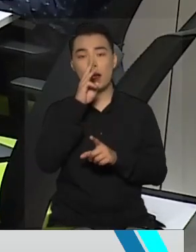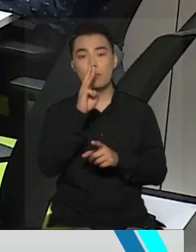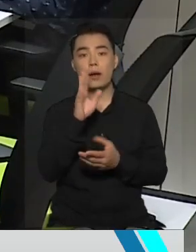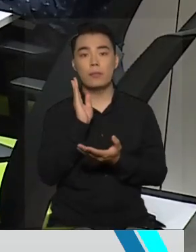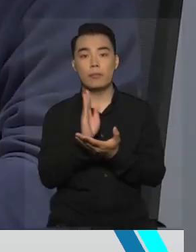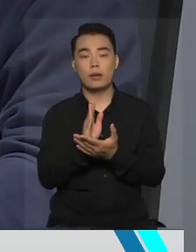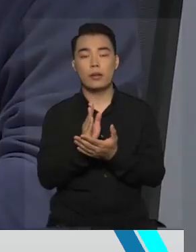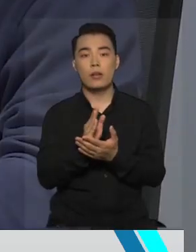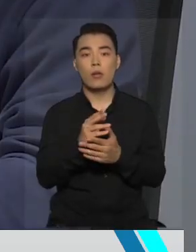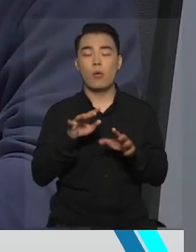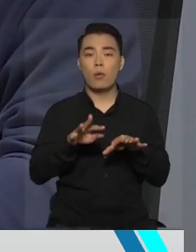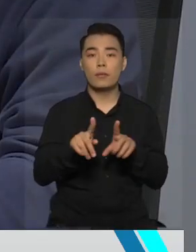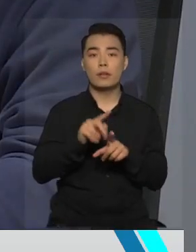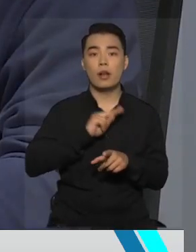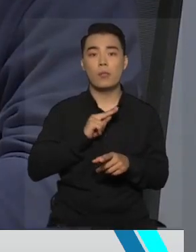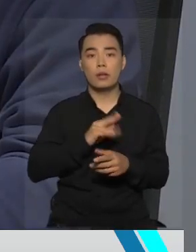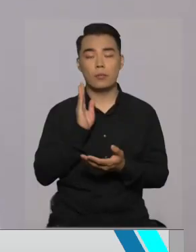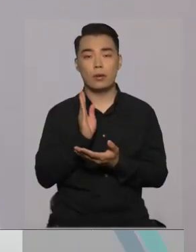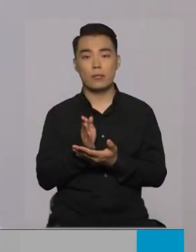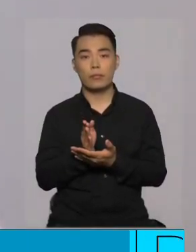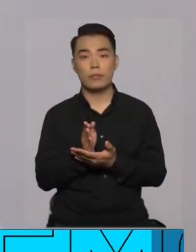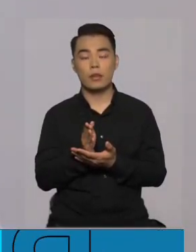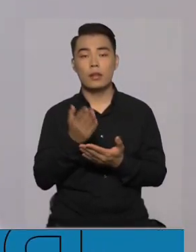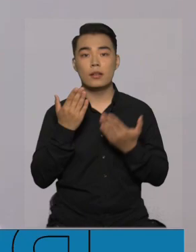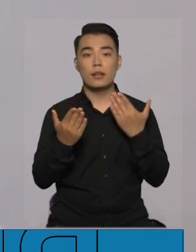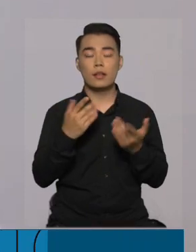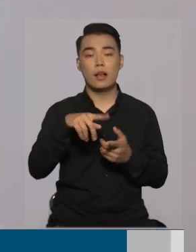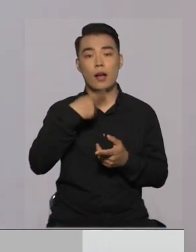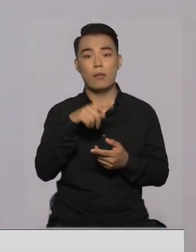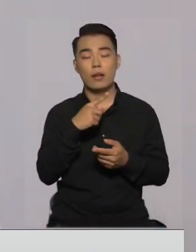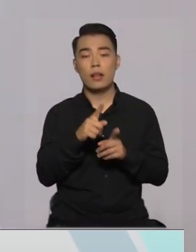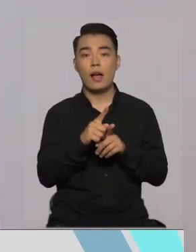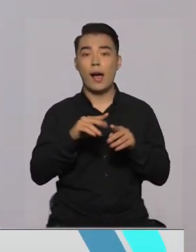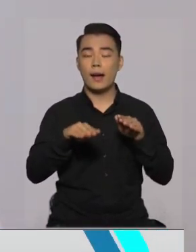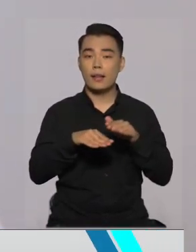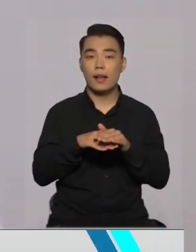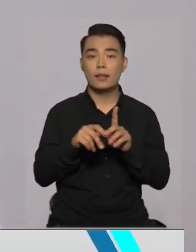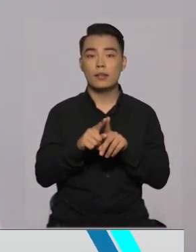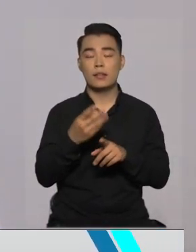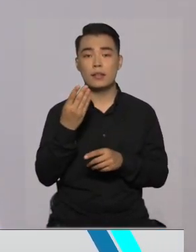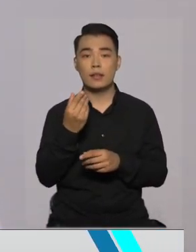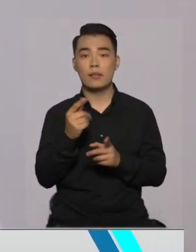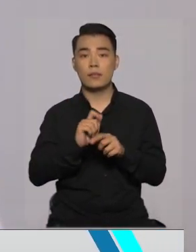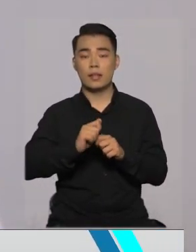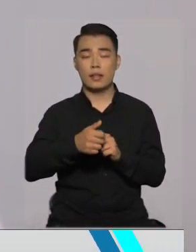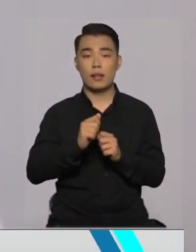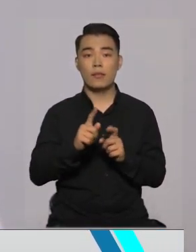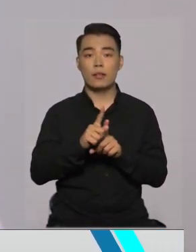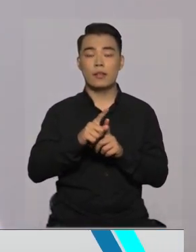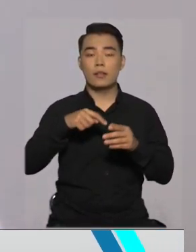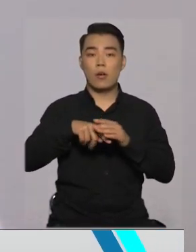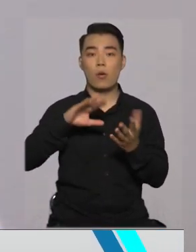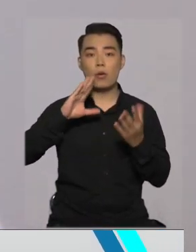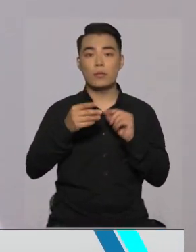офисных работников, а где-то и превышают. Если же говорить об окладах фрилансеров, то мы провели аналитику